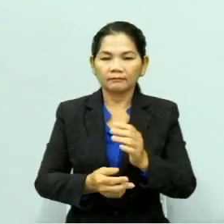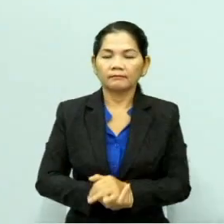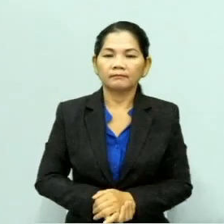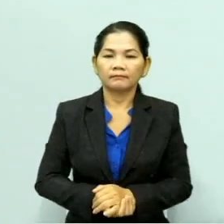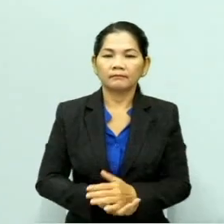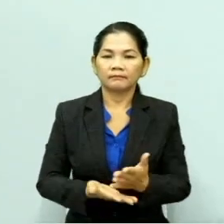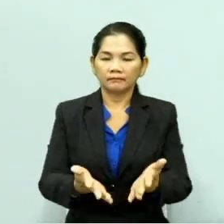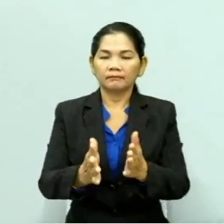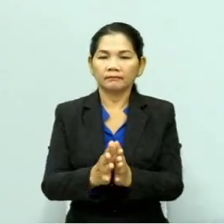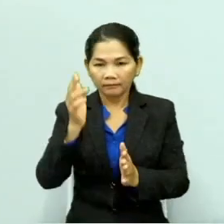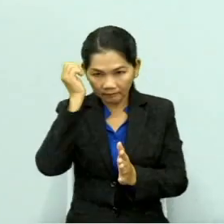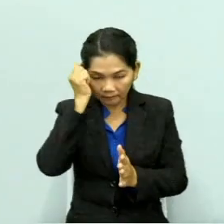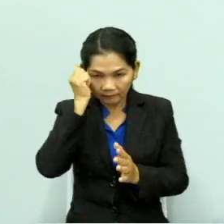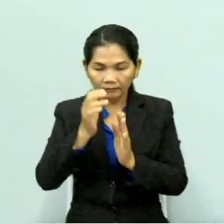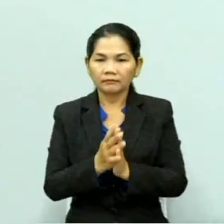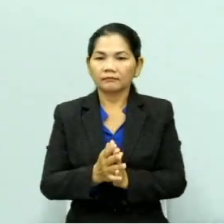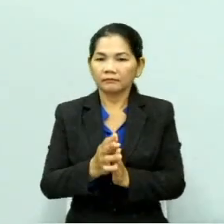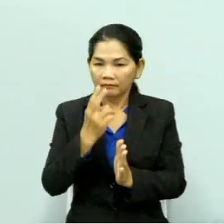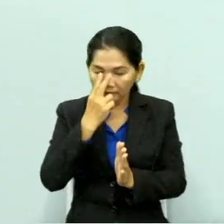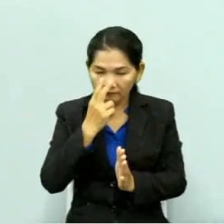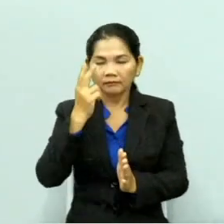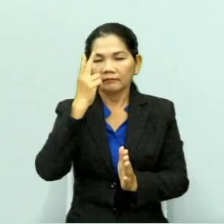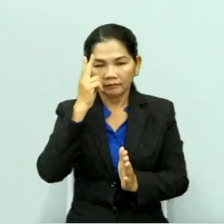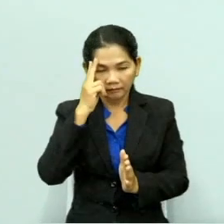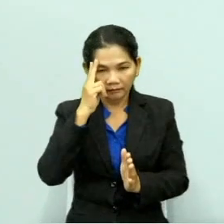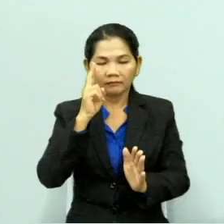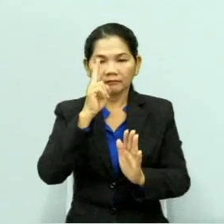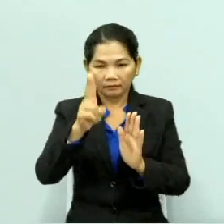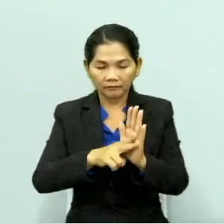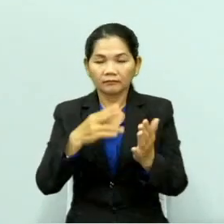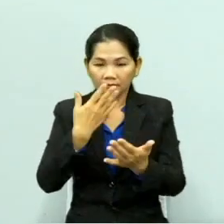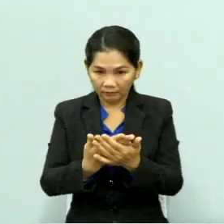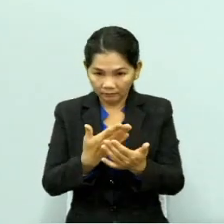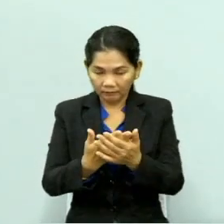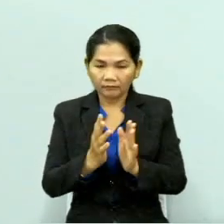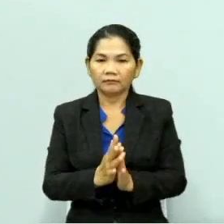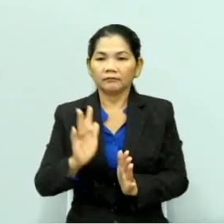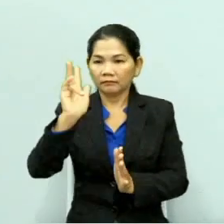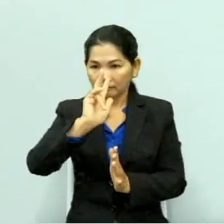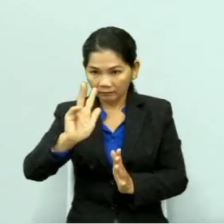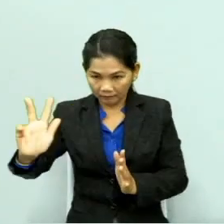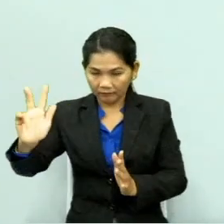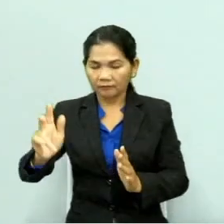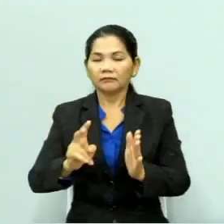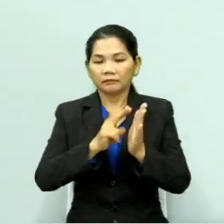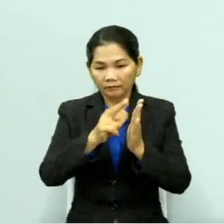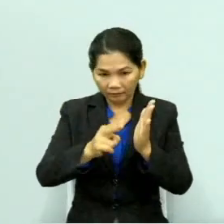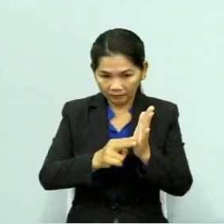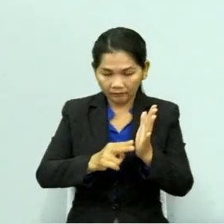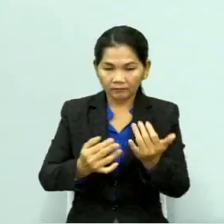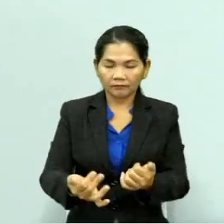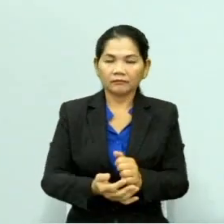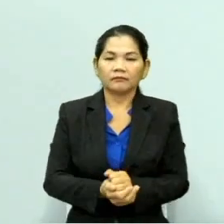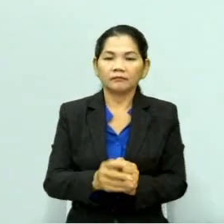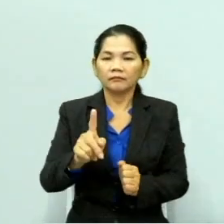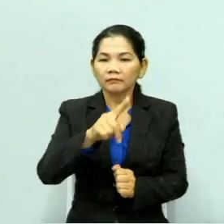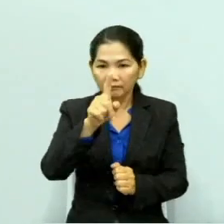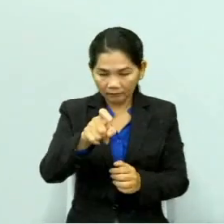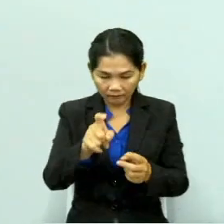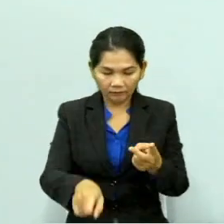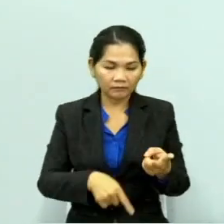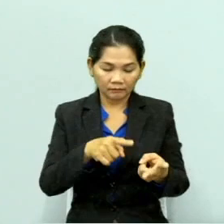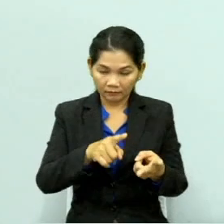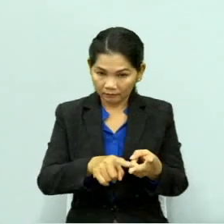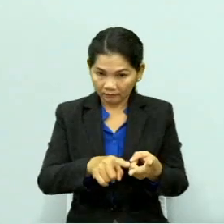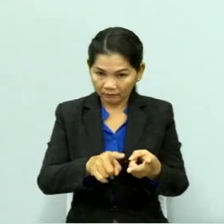trớ chà chùm nắm chà cứ rứa có score chà chmốt bà sát đầy miếng nè khăn ông ạ tạ bật ở bà dương nè con chà xâm rắp xâm nô tí bí